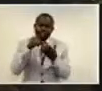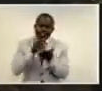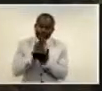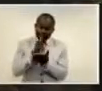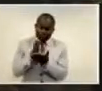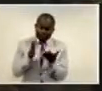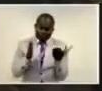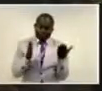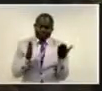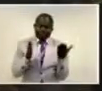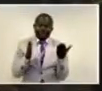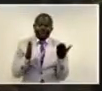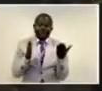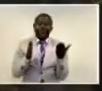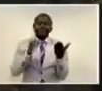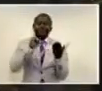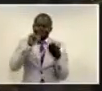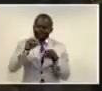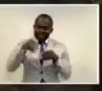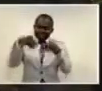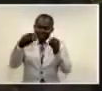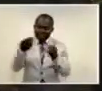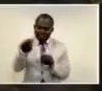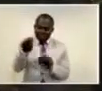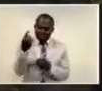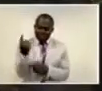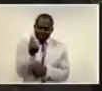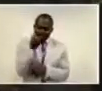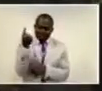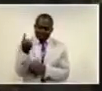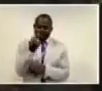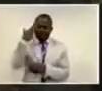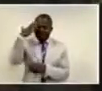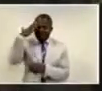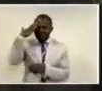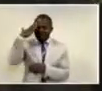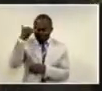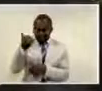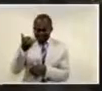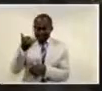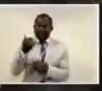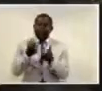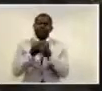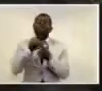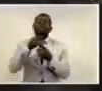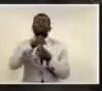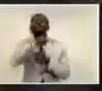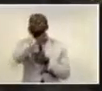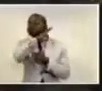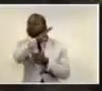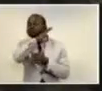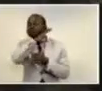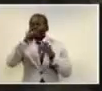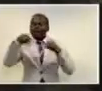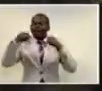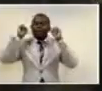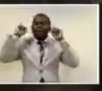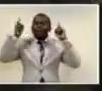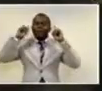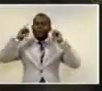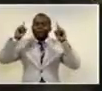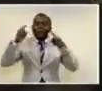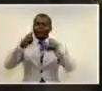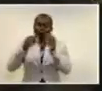ishingiro ntabwo uzamuha amafaranga gusa kubera ko byateye urusaku hano ahubwo